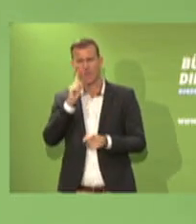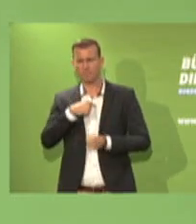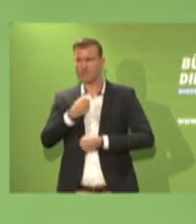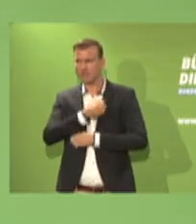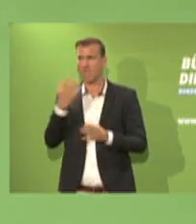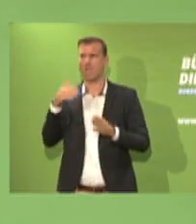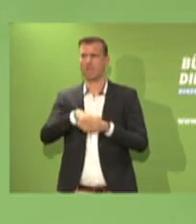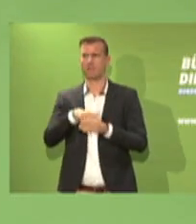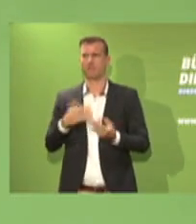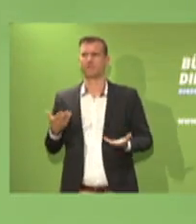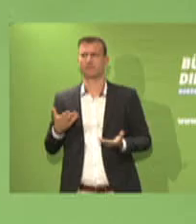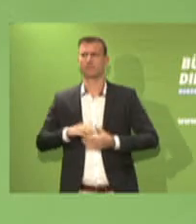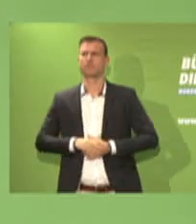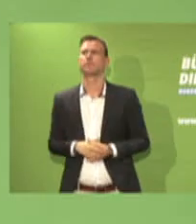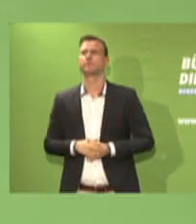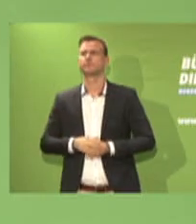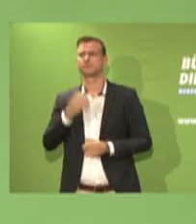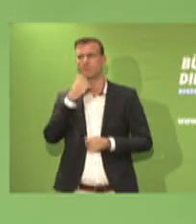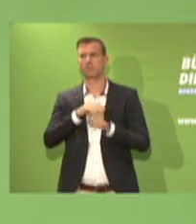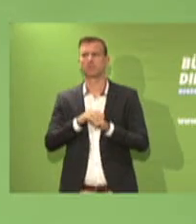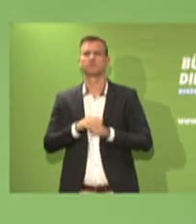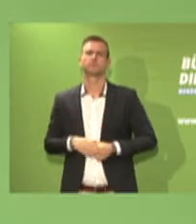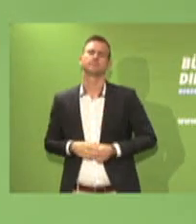liebe Freundinnen und Freunde.